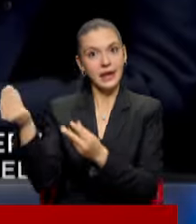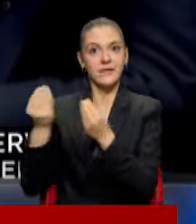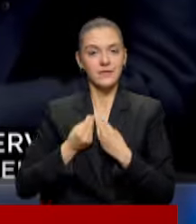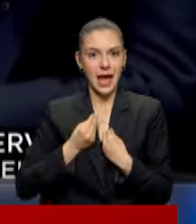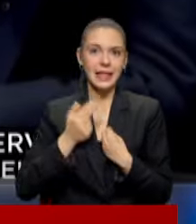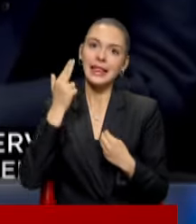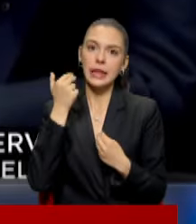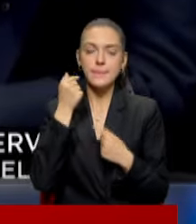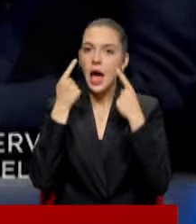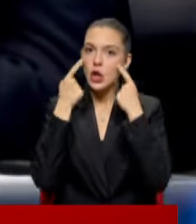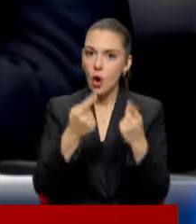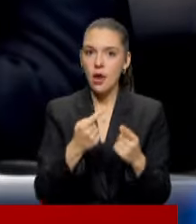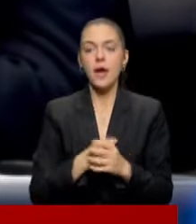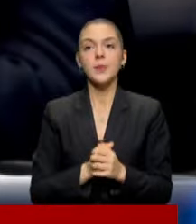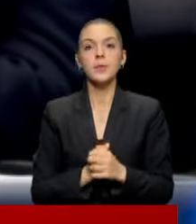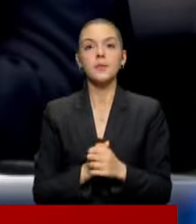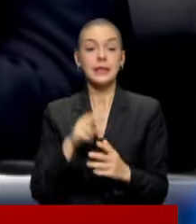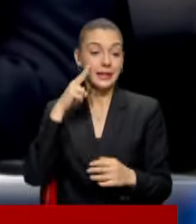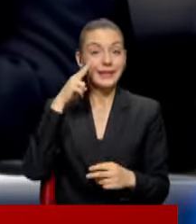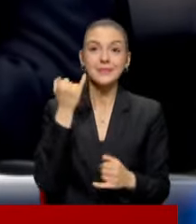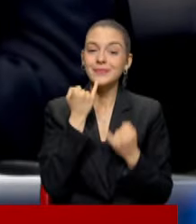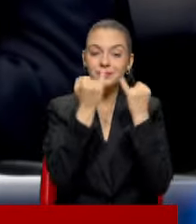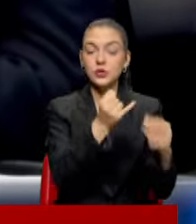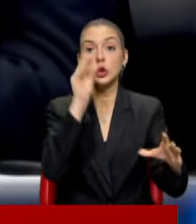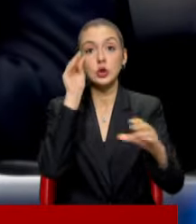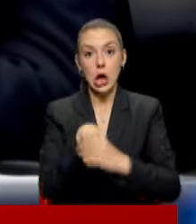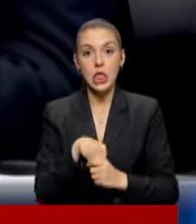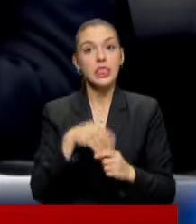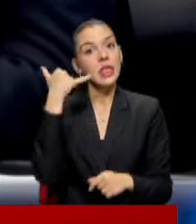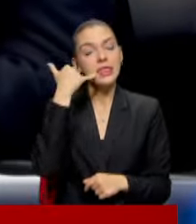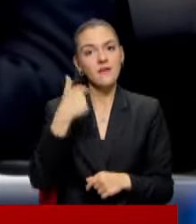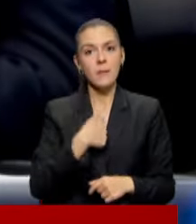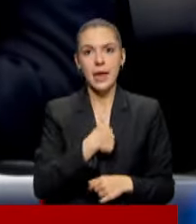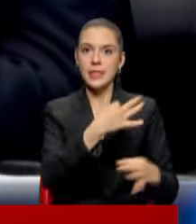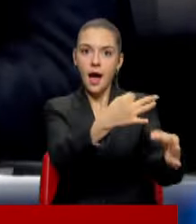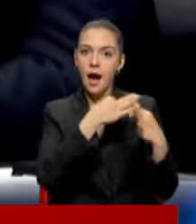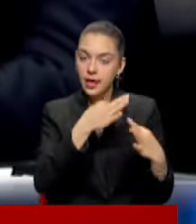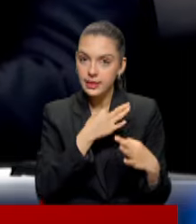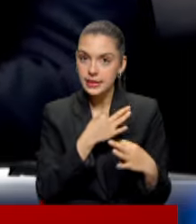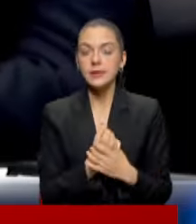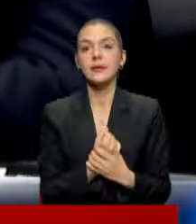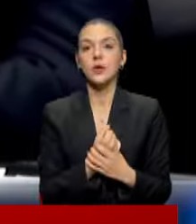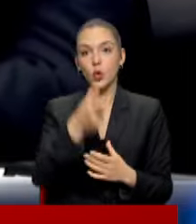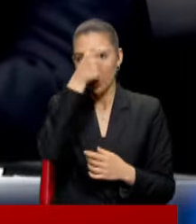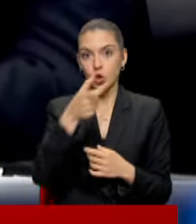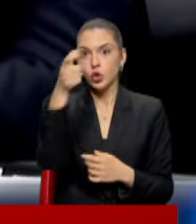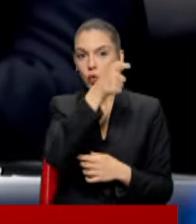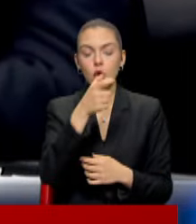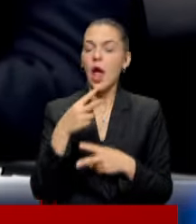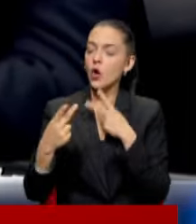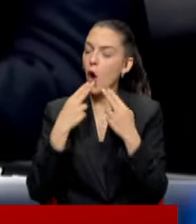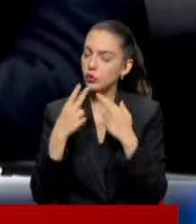Nezaket göstererek ziyaretten sonra da telefonla beni aramak suretiyle Türkiye'yi konuştuklarına